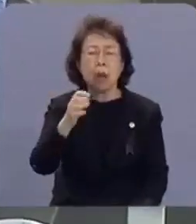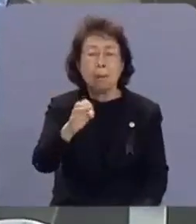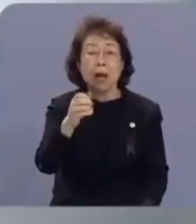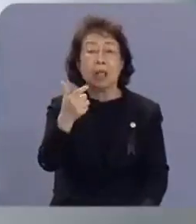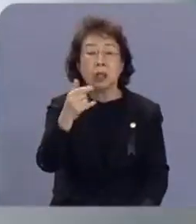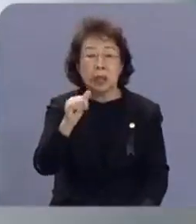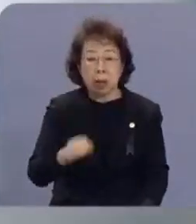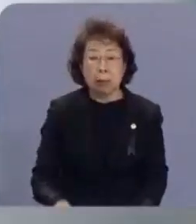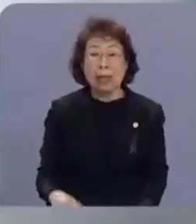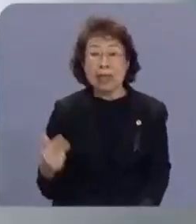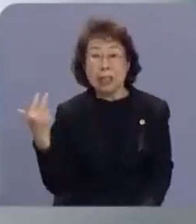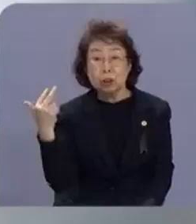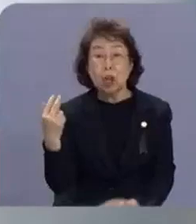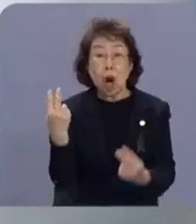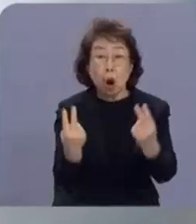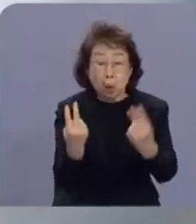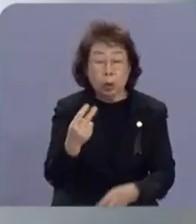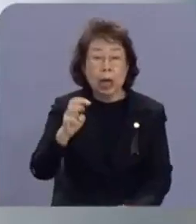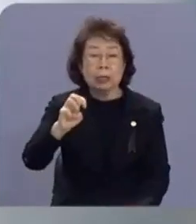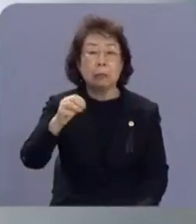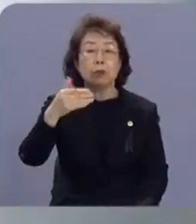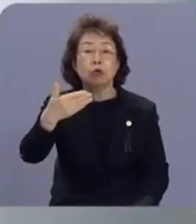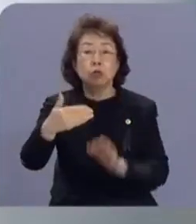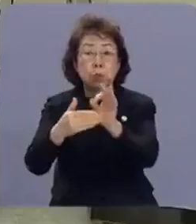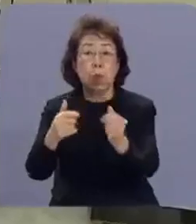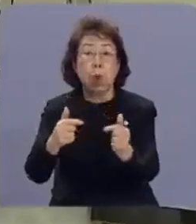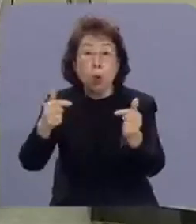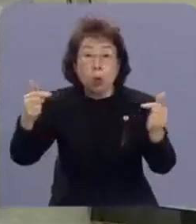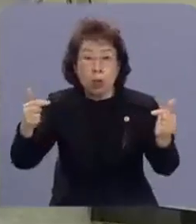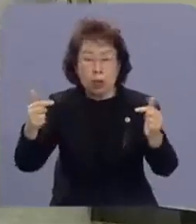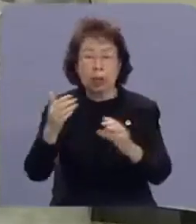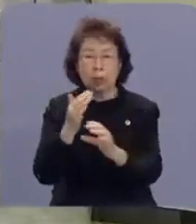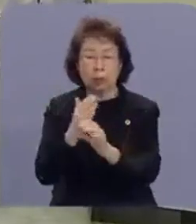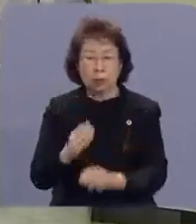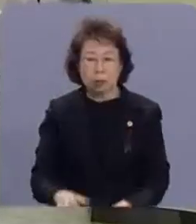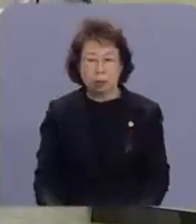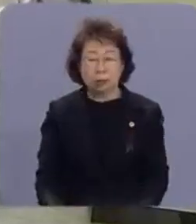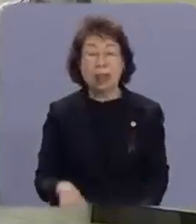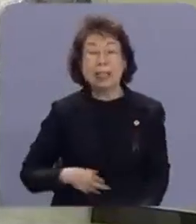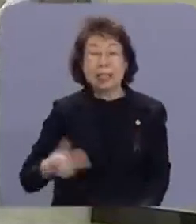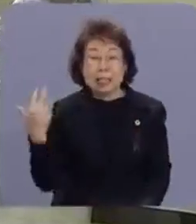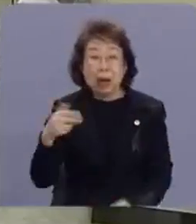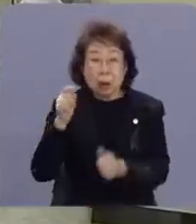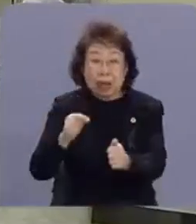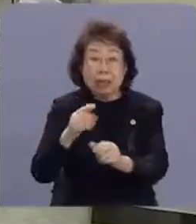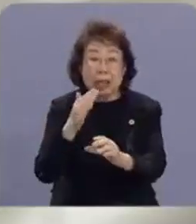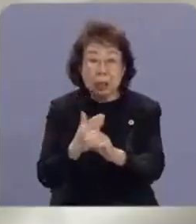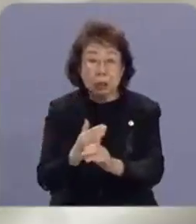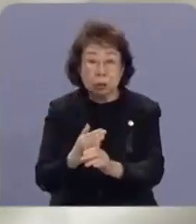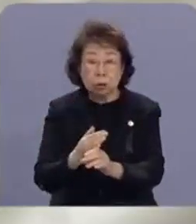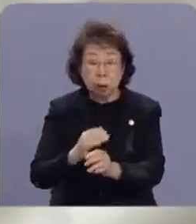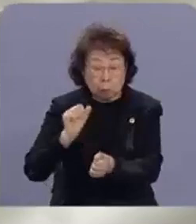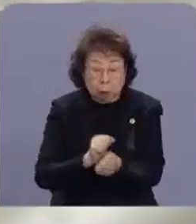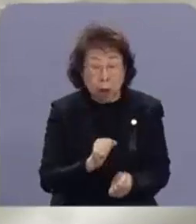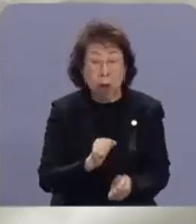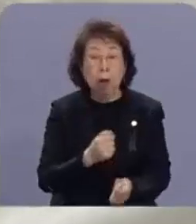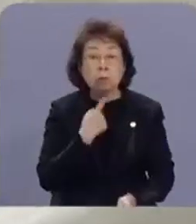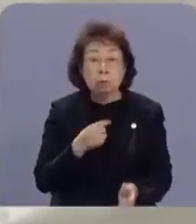1,646명으로 한 주 전보다 39% 늘었습니다. 특히 지난주 확진자 중 재감염 추정